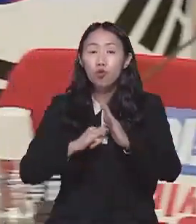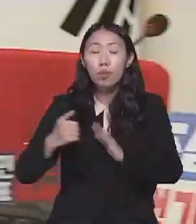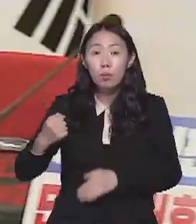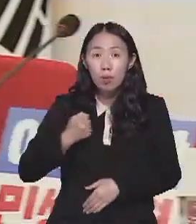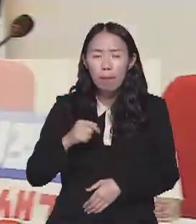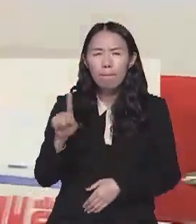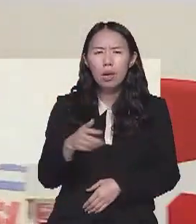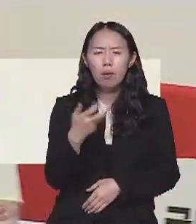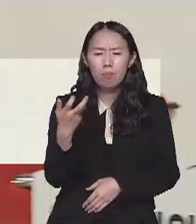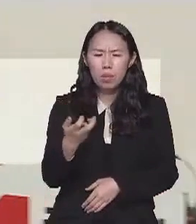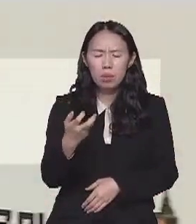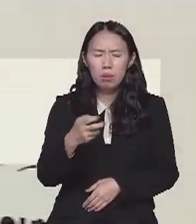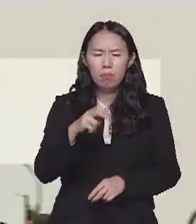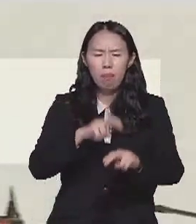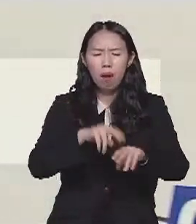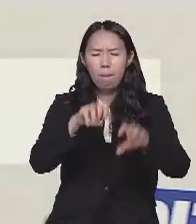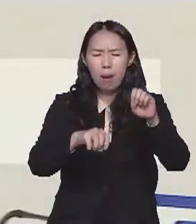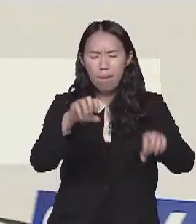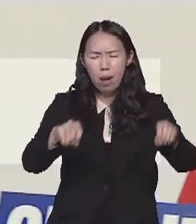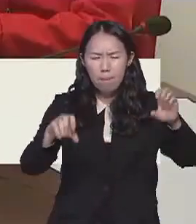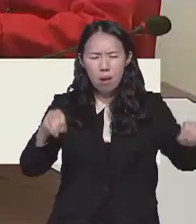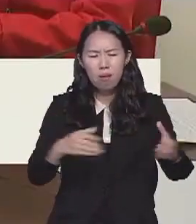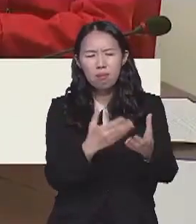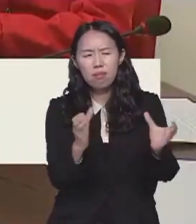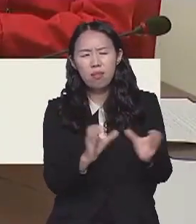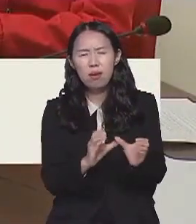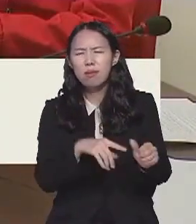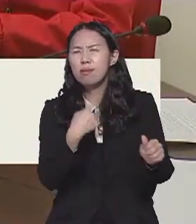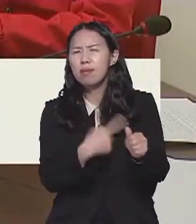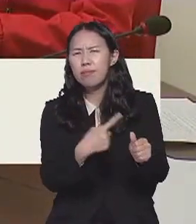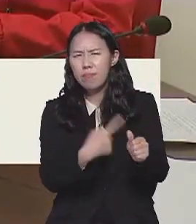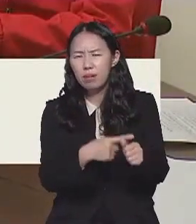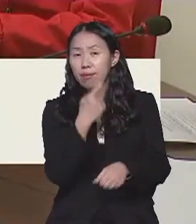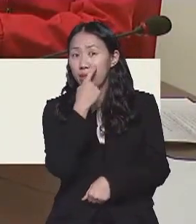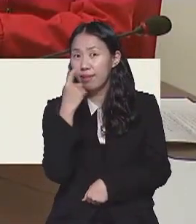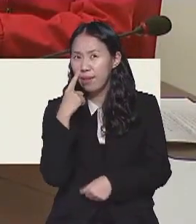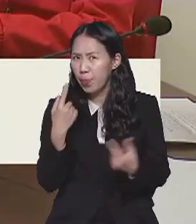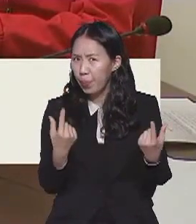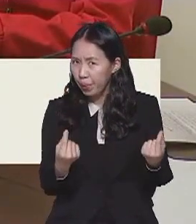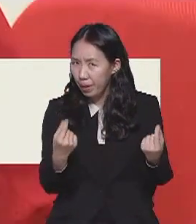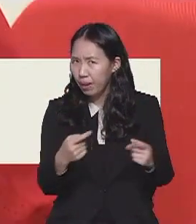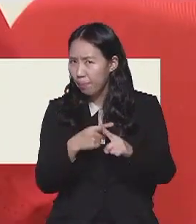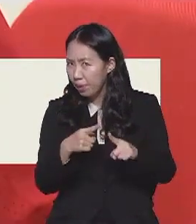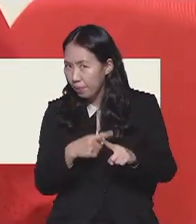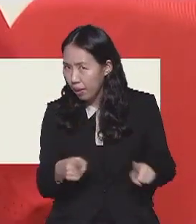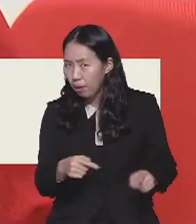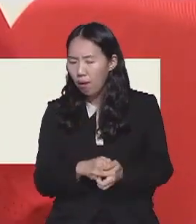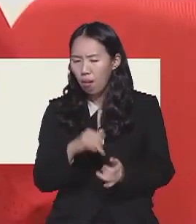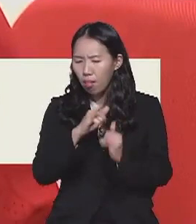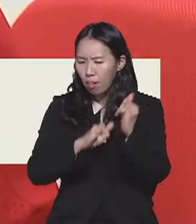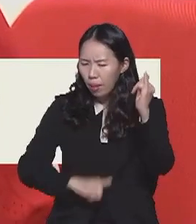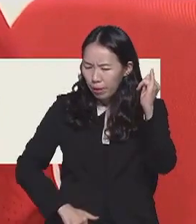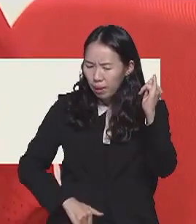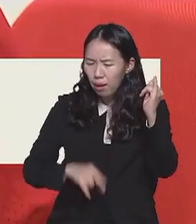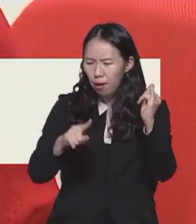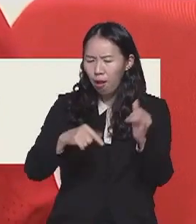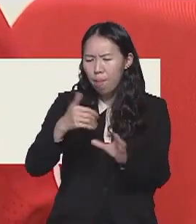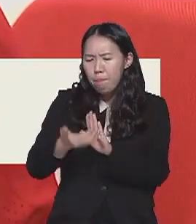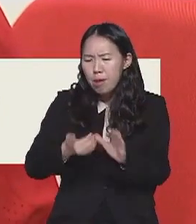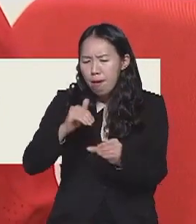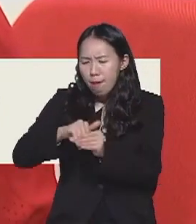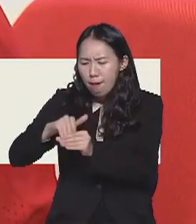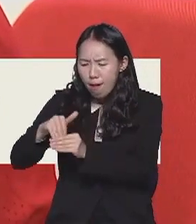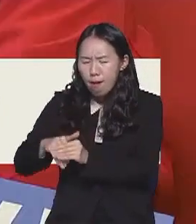국민의힘은 180석 거대 야당을 심판하고자 하는 국민들의 분노라고 해석하면서도 역대 사전투표에서